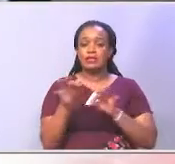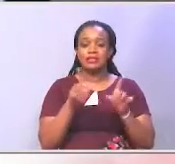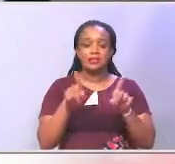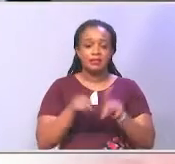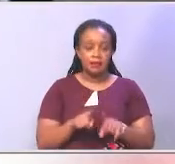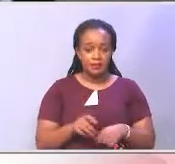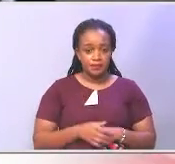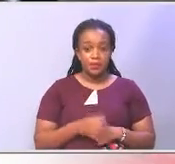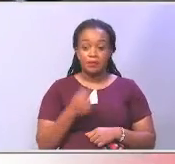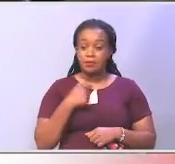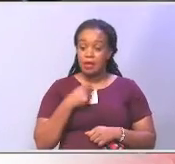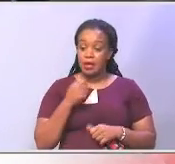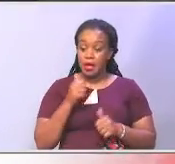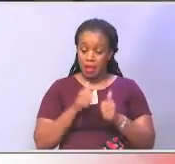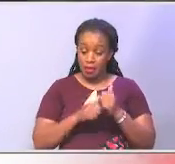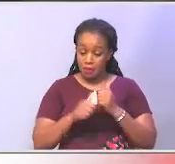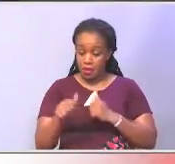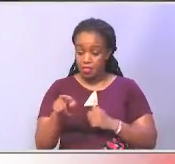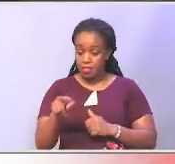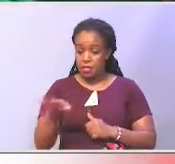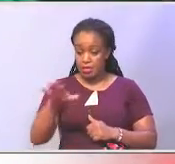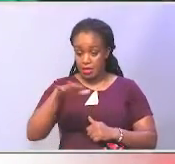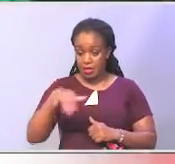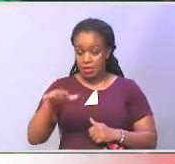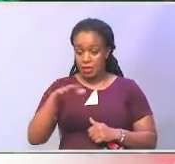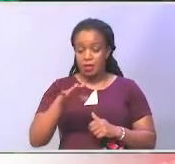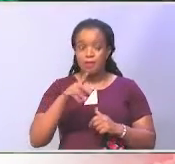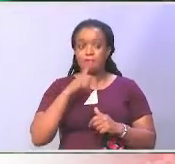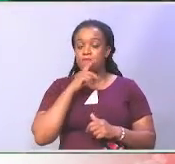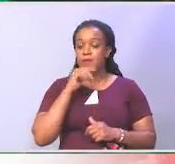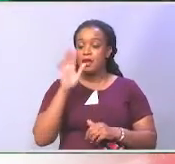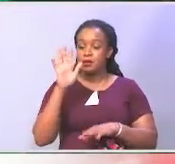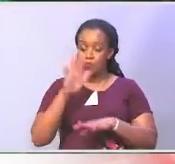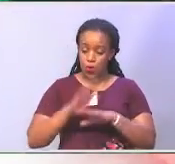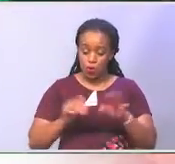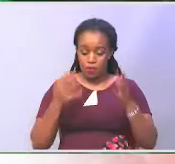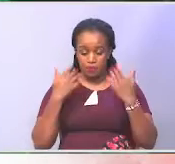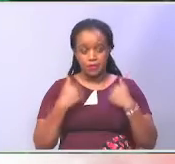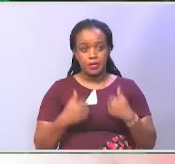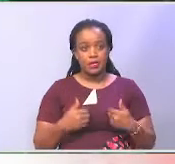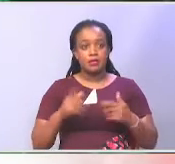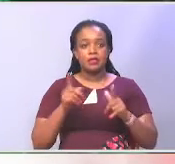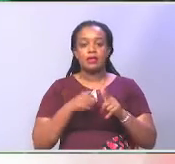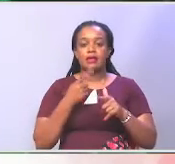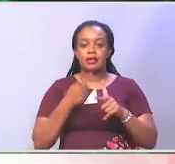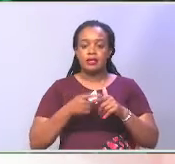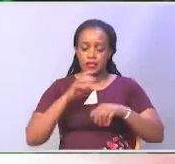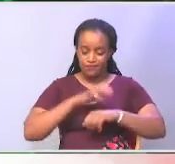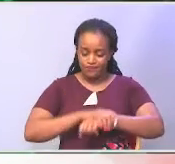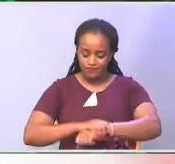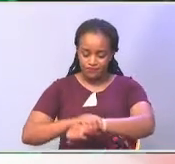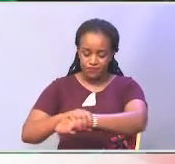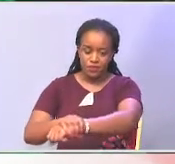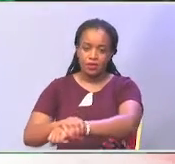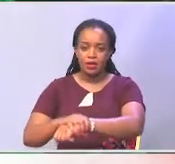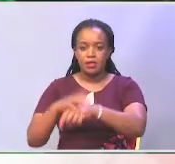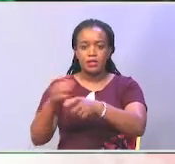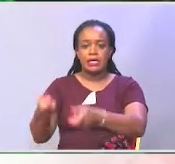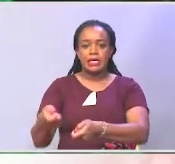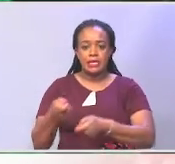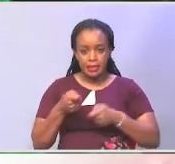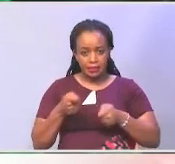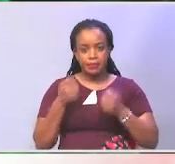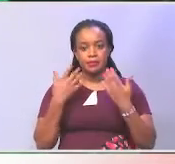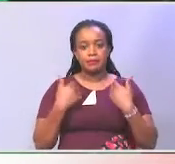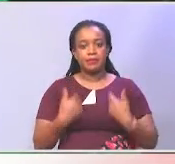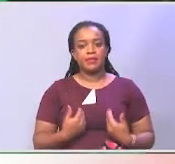hapo makusudi na huyo mtu akaniita. Mimi nikapita hivi na akakuja akanishika mkono akanivuruta na akanipeleka huko